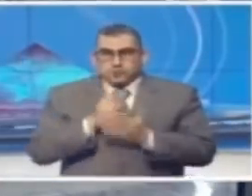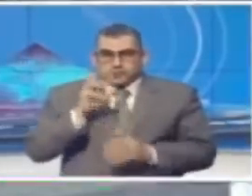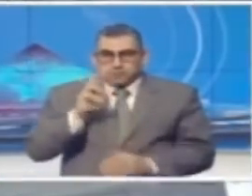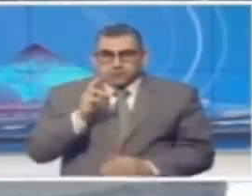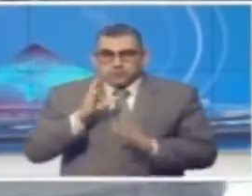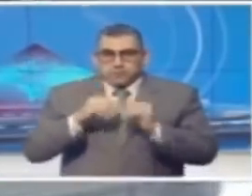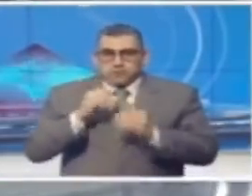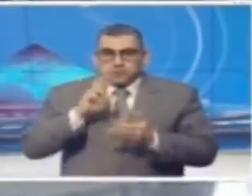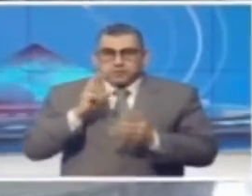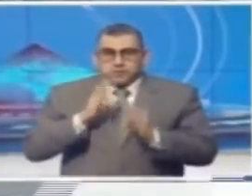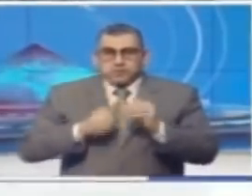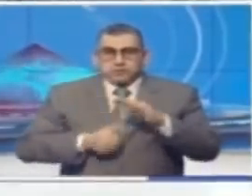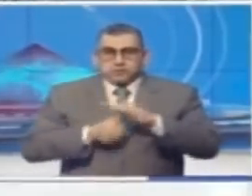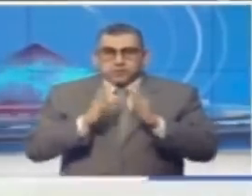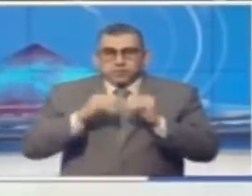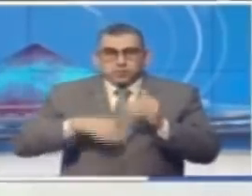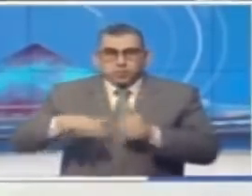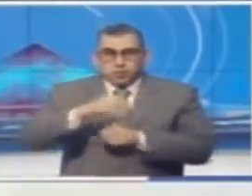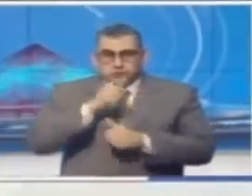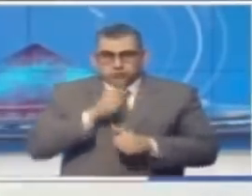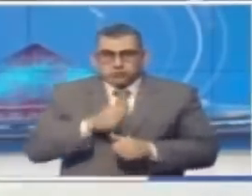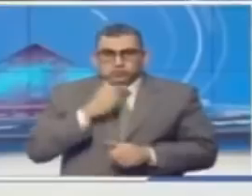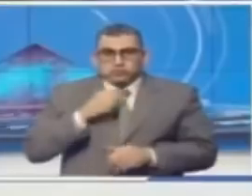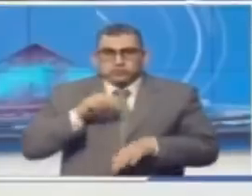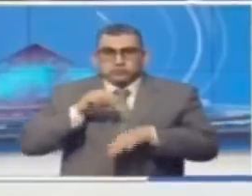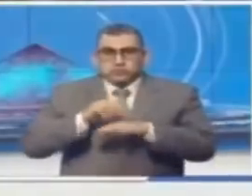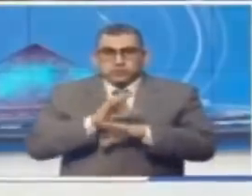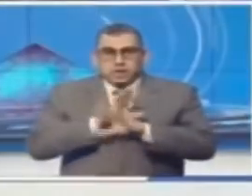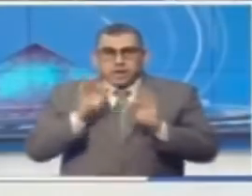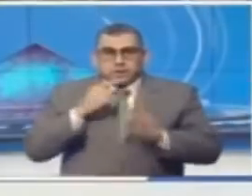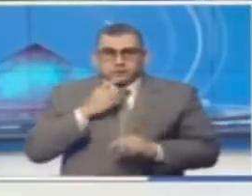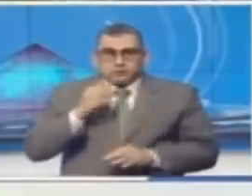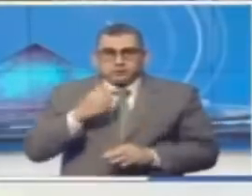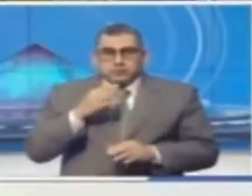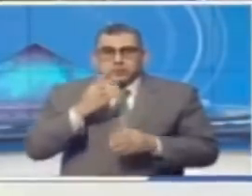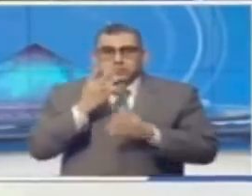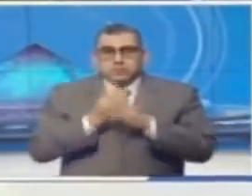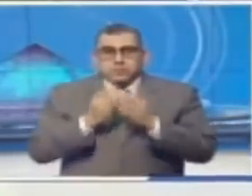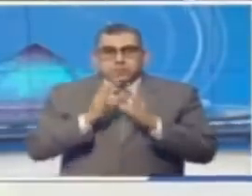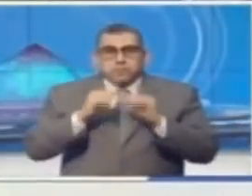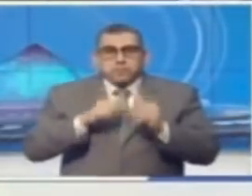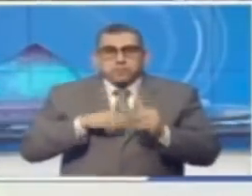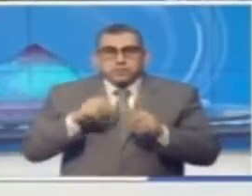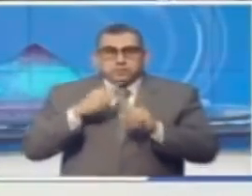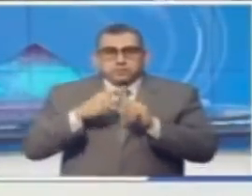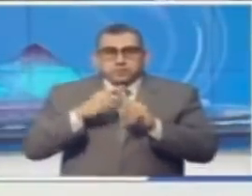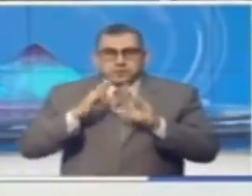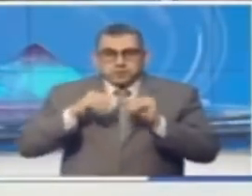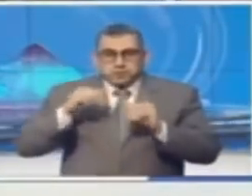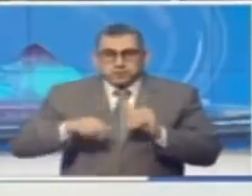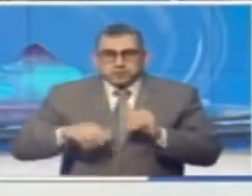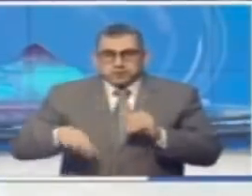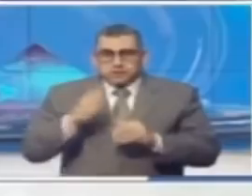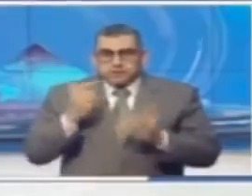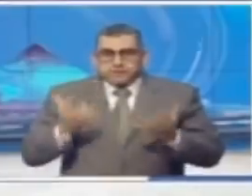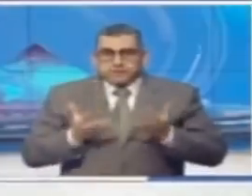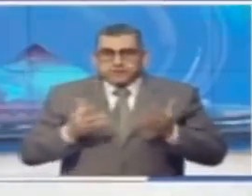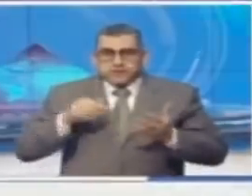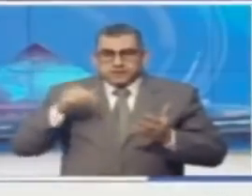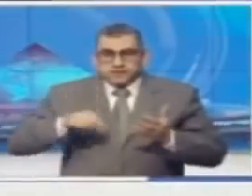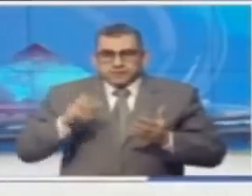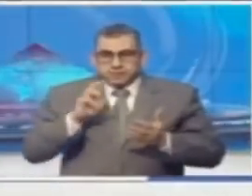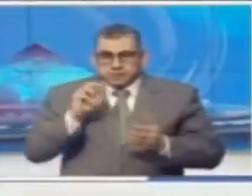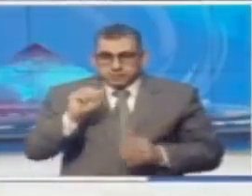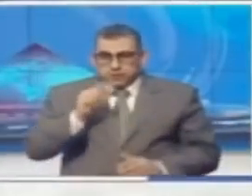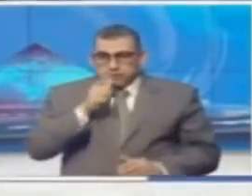الإسكندرية بطريرك الكرز المرقسية وجميع المواطنين الأقباط بمناسبة عيد الميلاد المجيد.